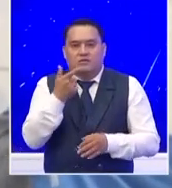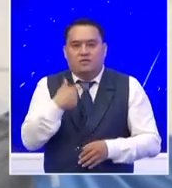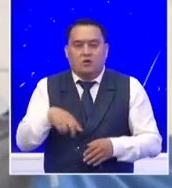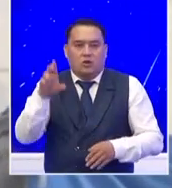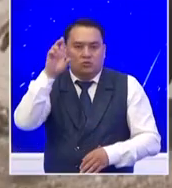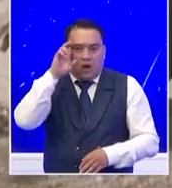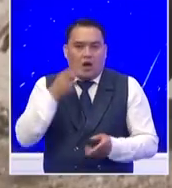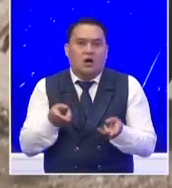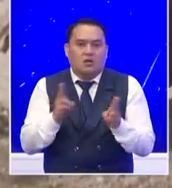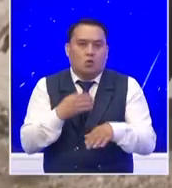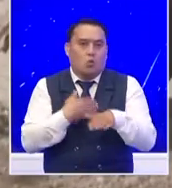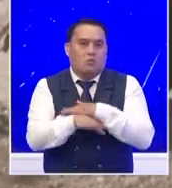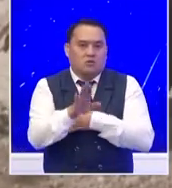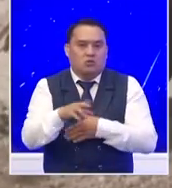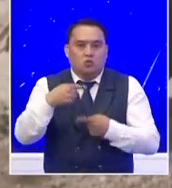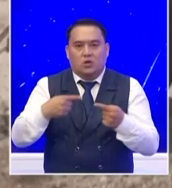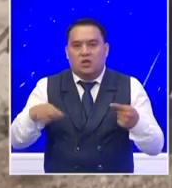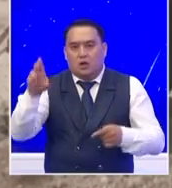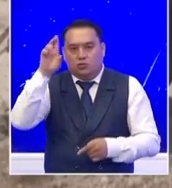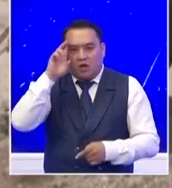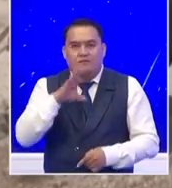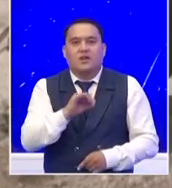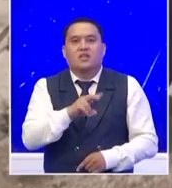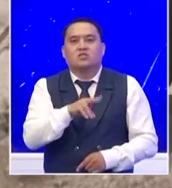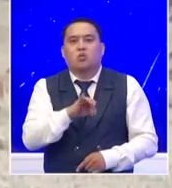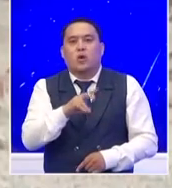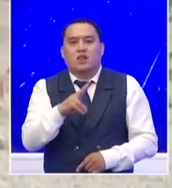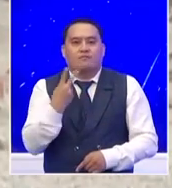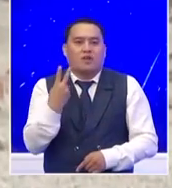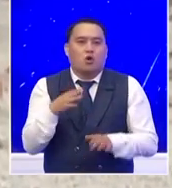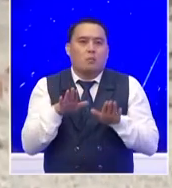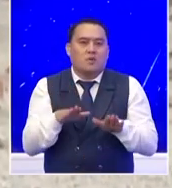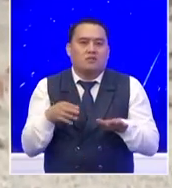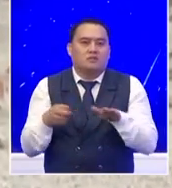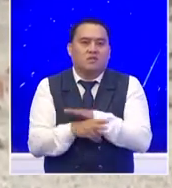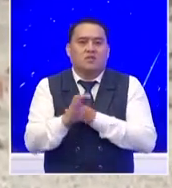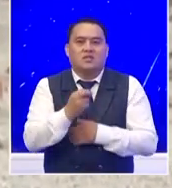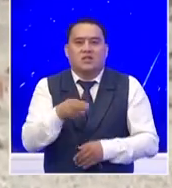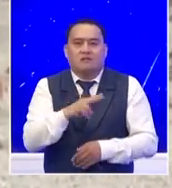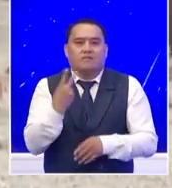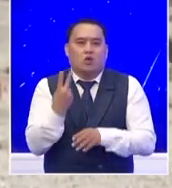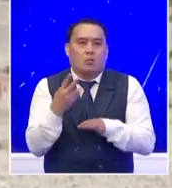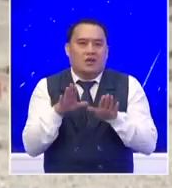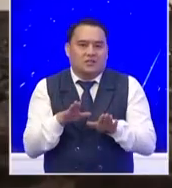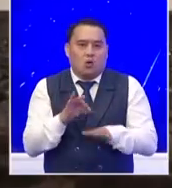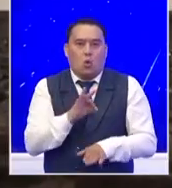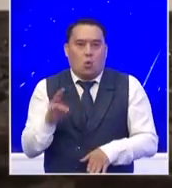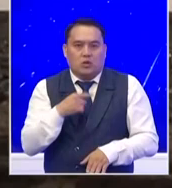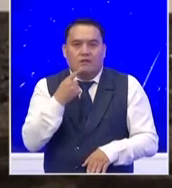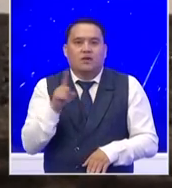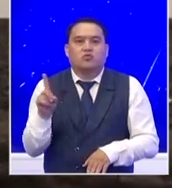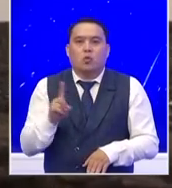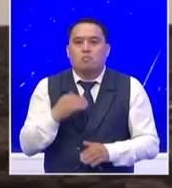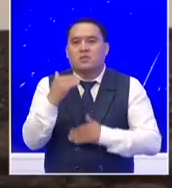страны. Остальные бежали в другие государства. Венесуэла занимает 2-е место после Сирии по числу беженцев. В ООН отмечают,